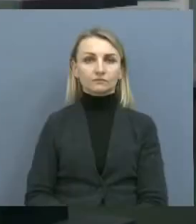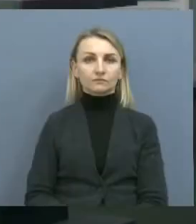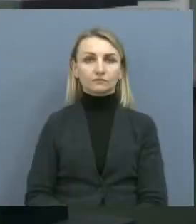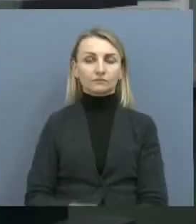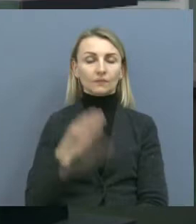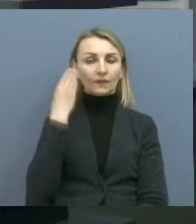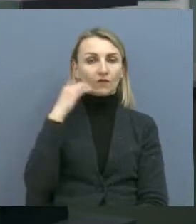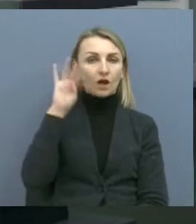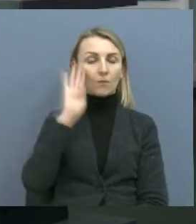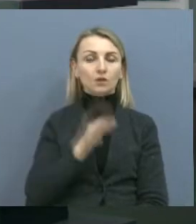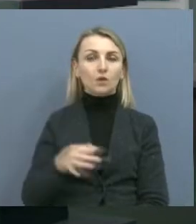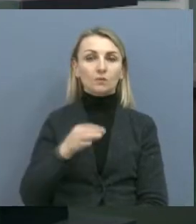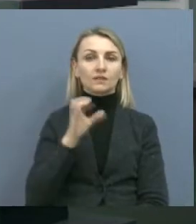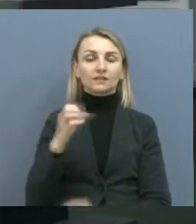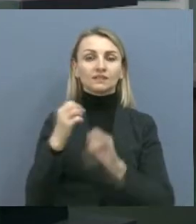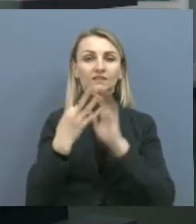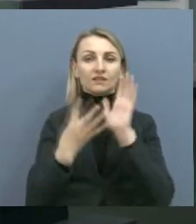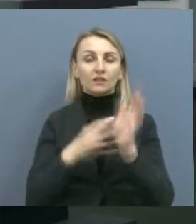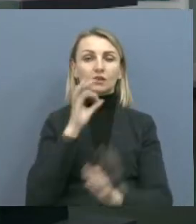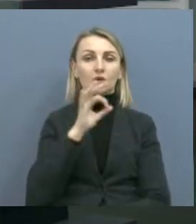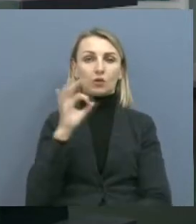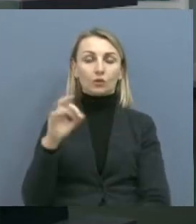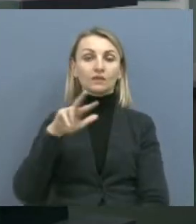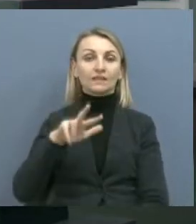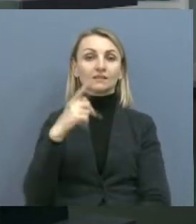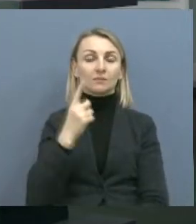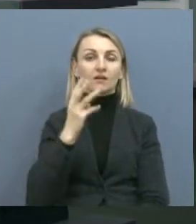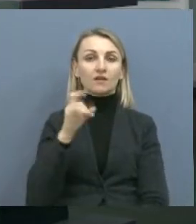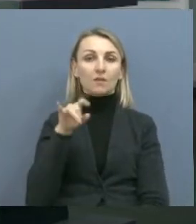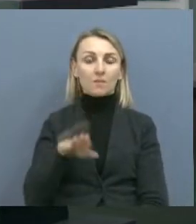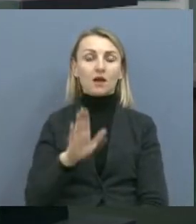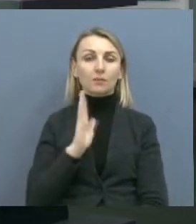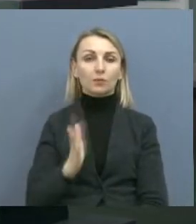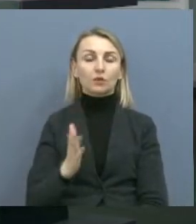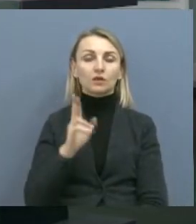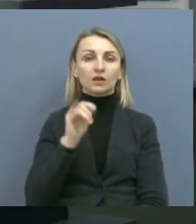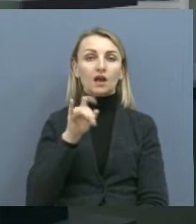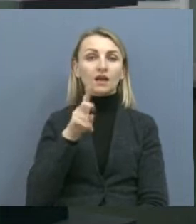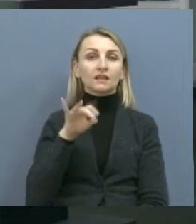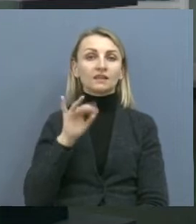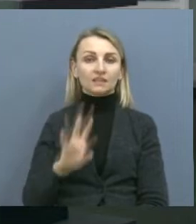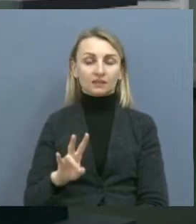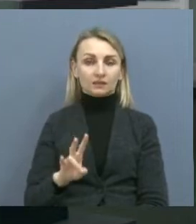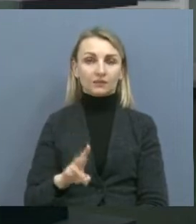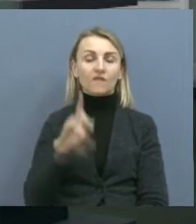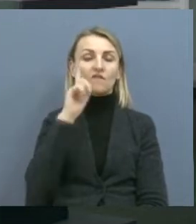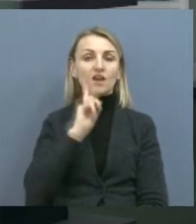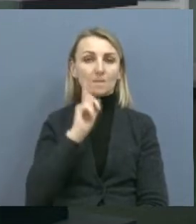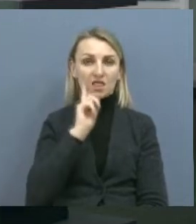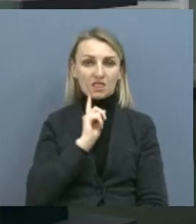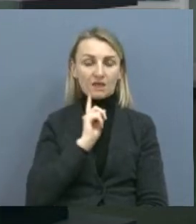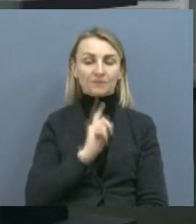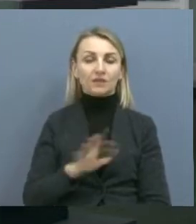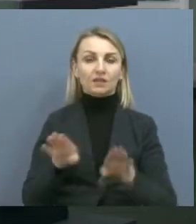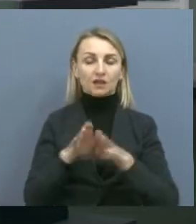В Акмолинской области с 19.00 31 марта вводятся карантинные ограничительные меры временного характера. Об